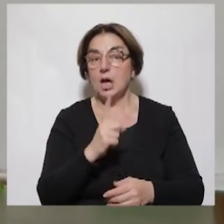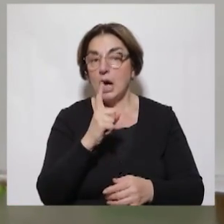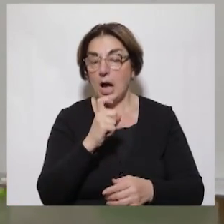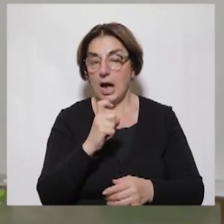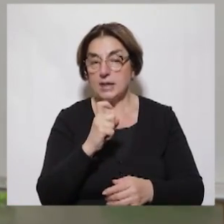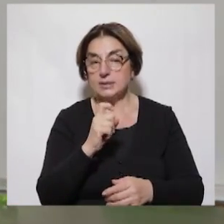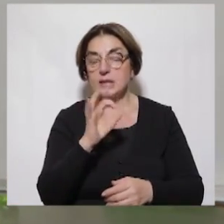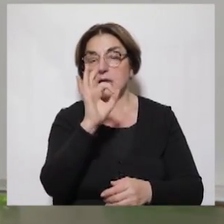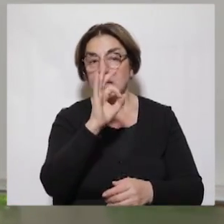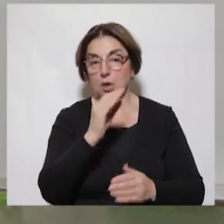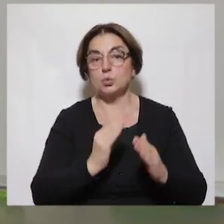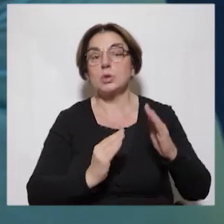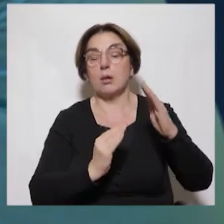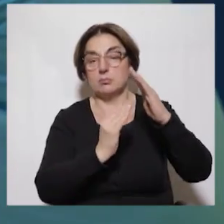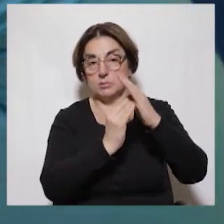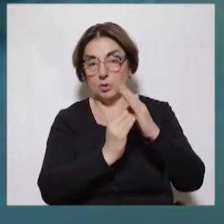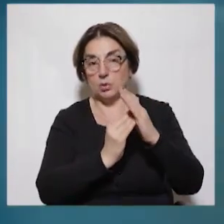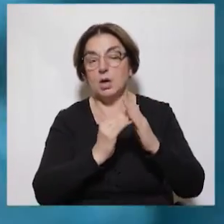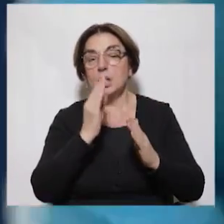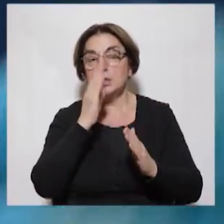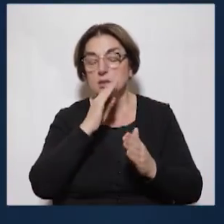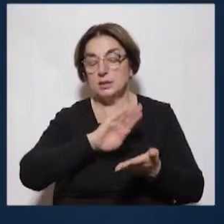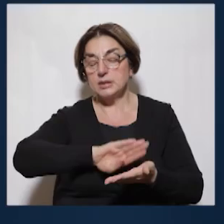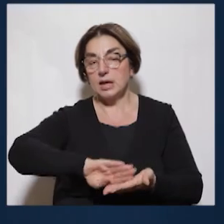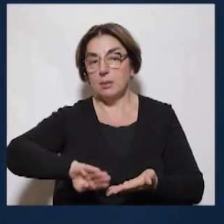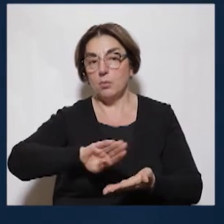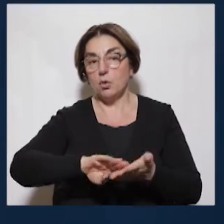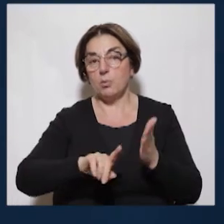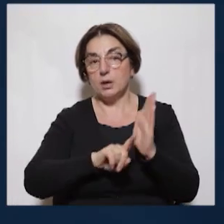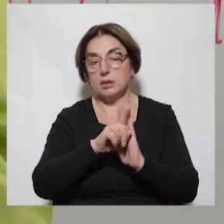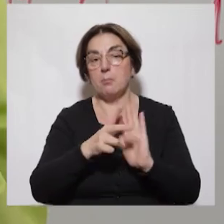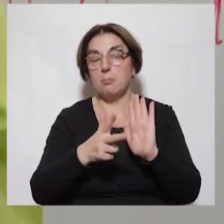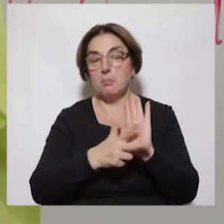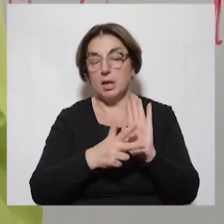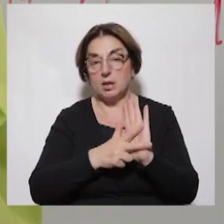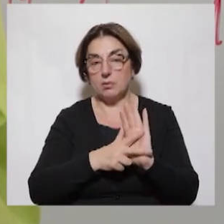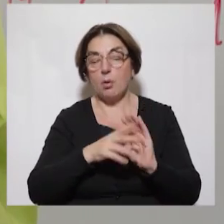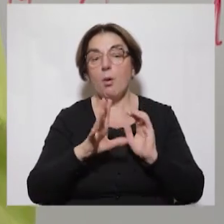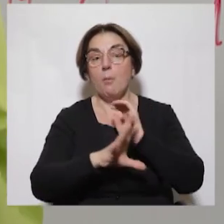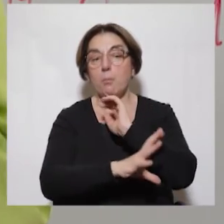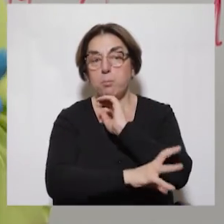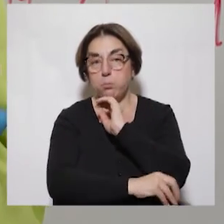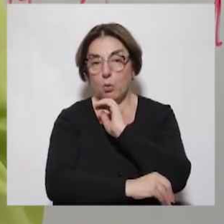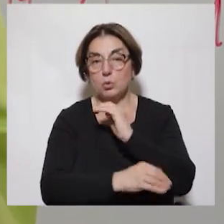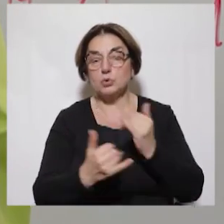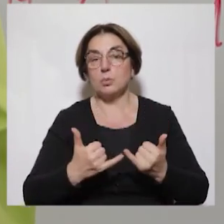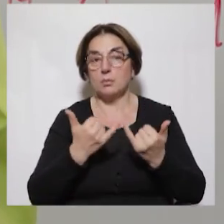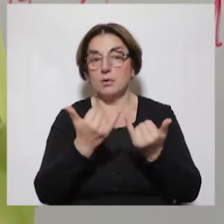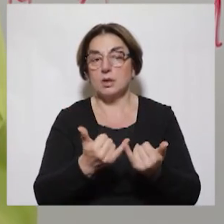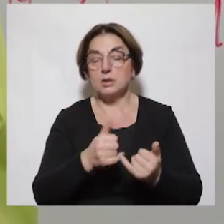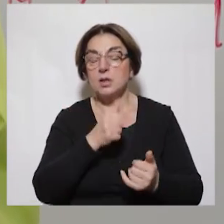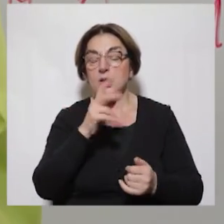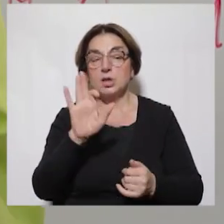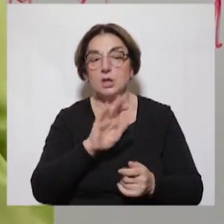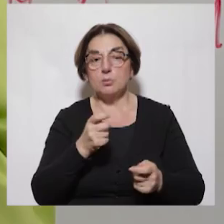100 გრადუსამდეა უკვე ასული, წყლის გამოხდის პროცესი უკვე დაიწყო. მეორე კლასის ბოლოს ბოლო ორი გაკვეთილი სრულად დაეთმო